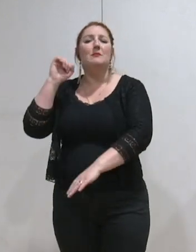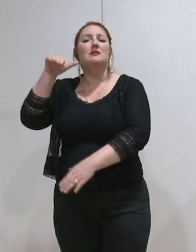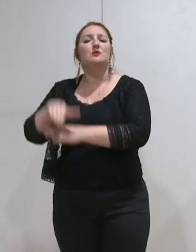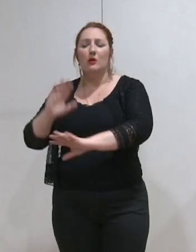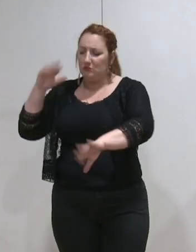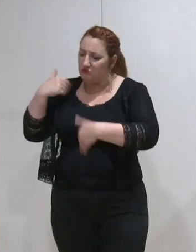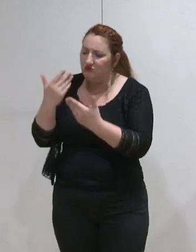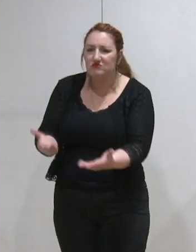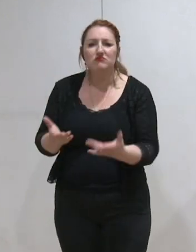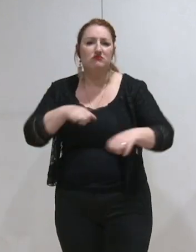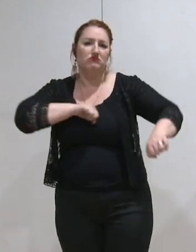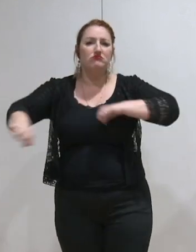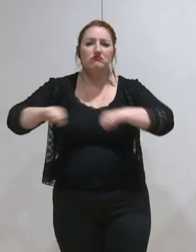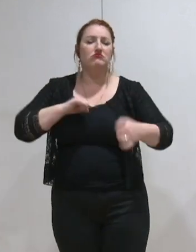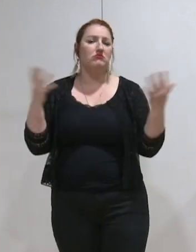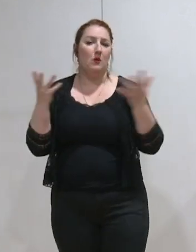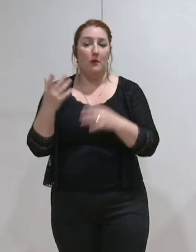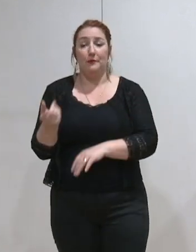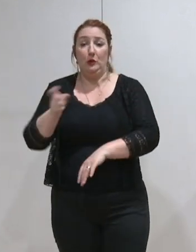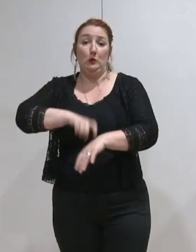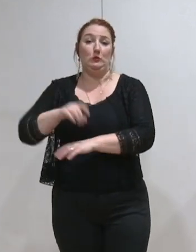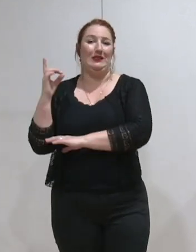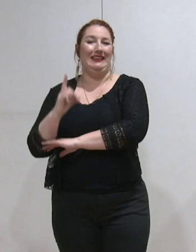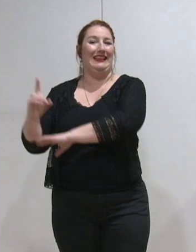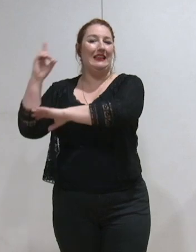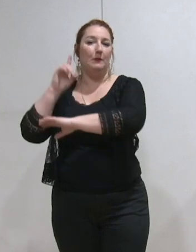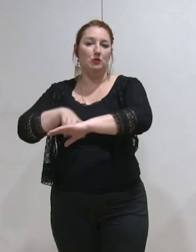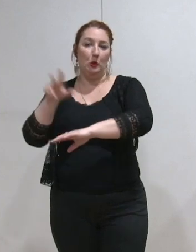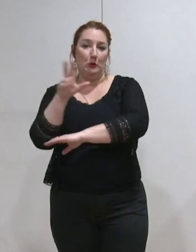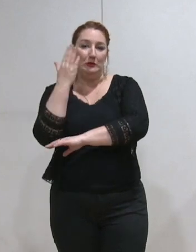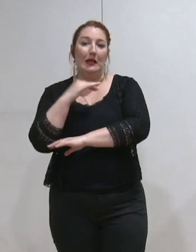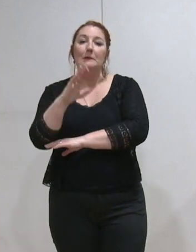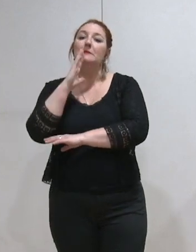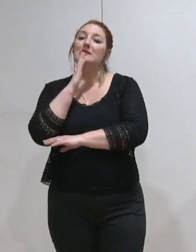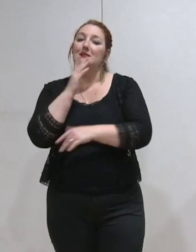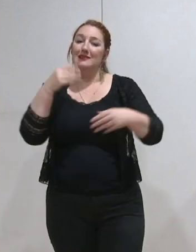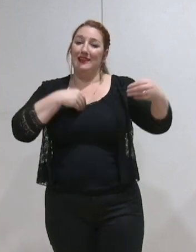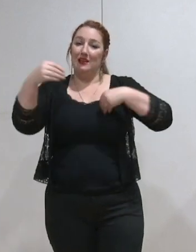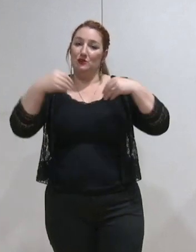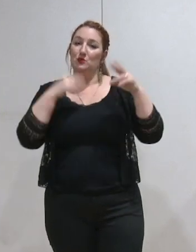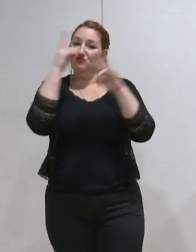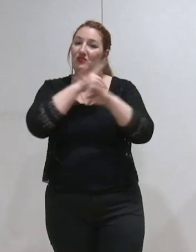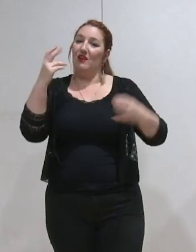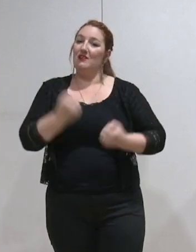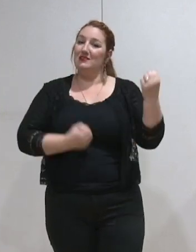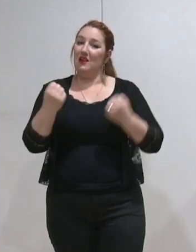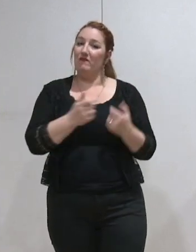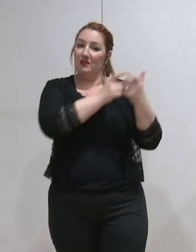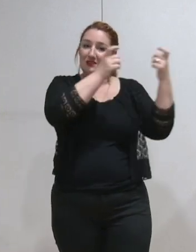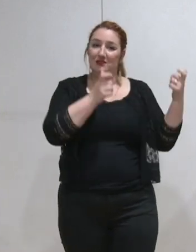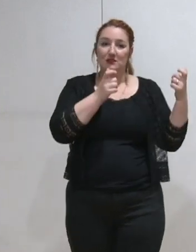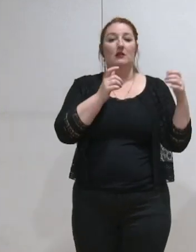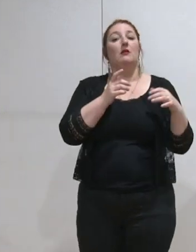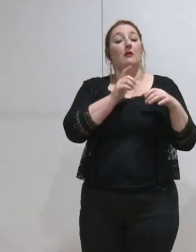eu dès le dimanche à 15h la direction générale des services qui a mis en place un